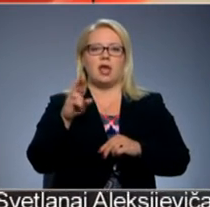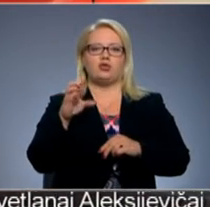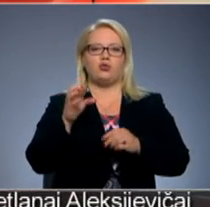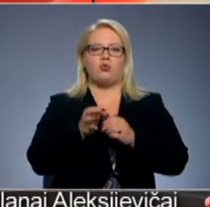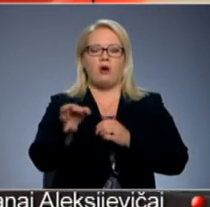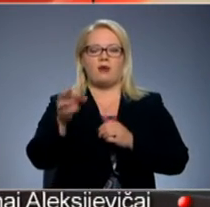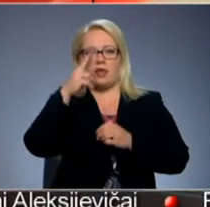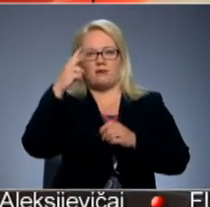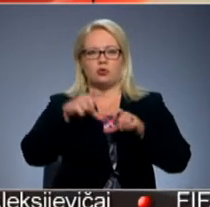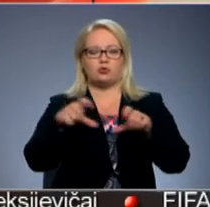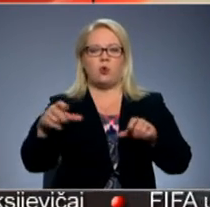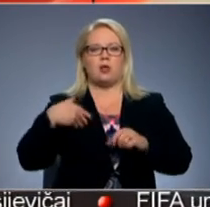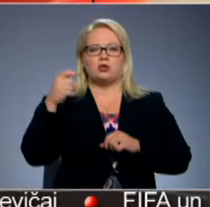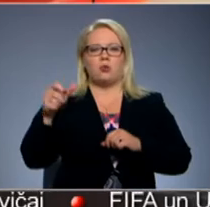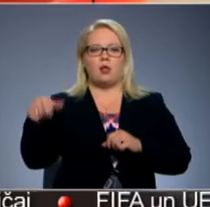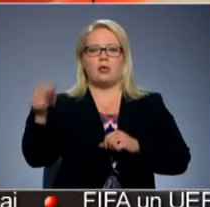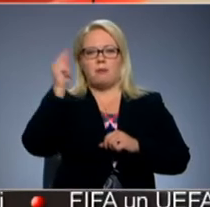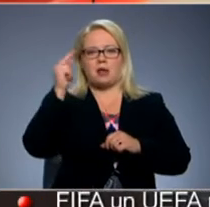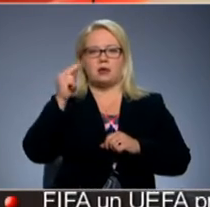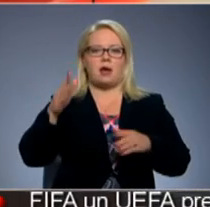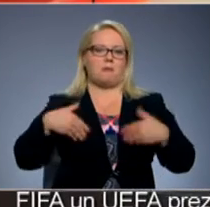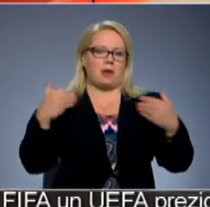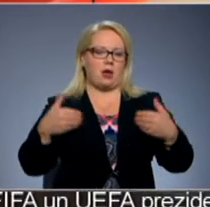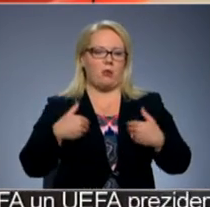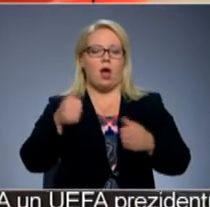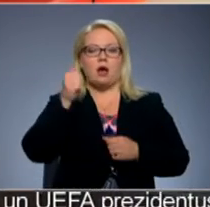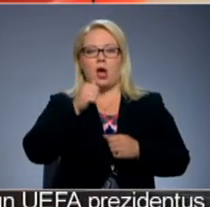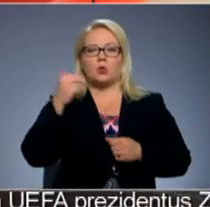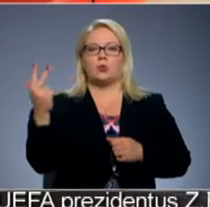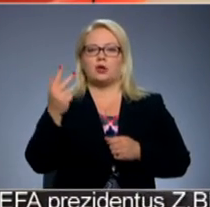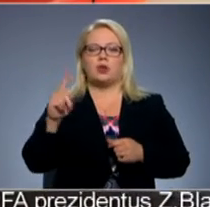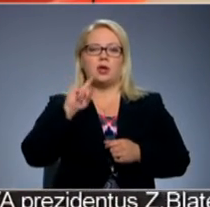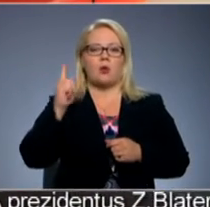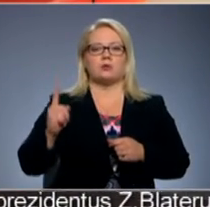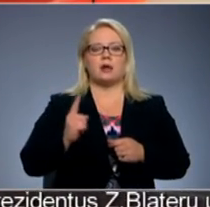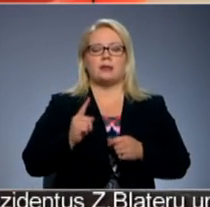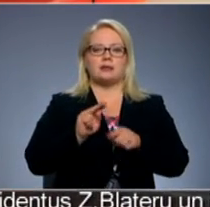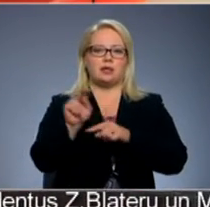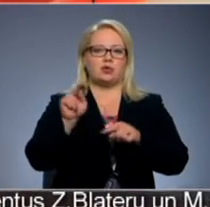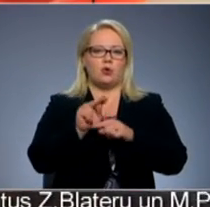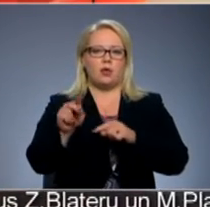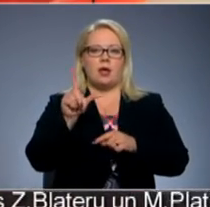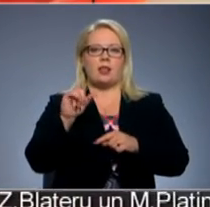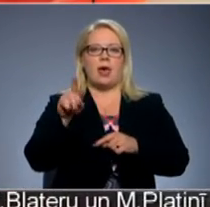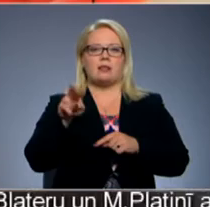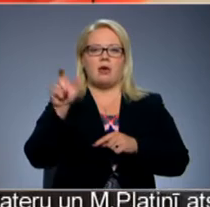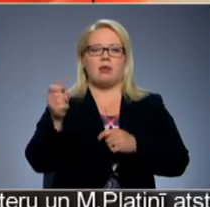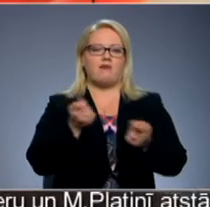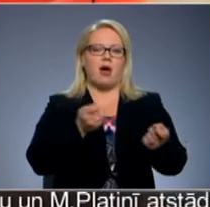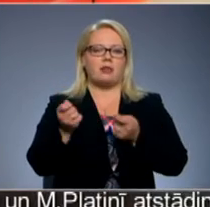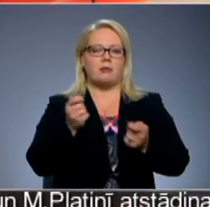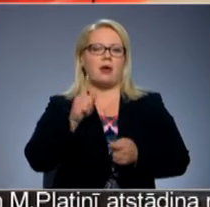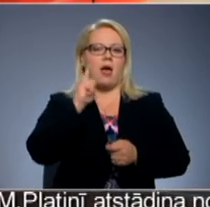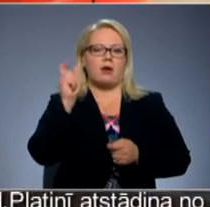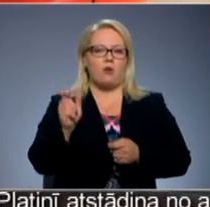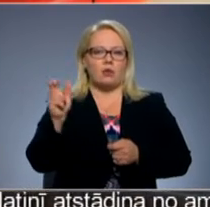novada vidusskolas skolēni šo mācību priekšmetu apgūst ar prieku. Katru trešdienu jaunsardzes instruktori Itvara Leitena vadībā, kadeti, kā viņš